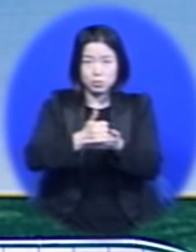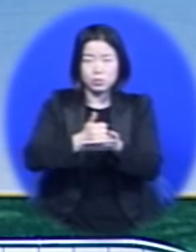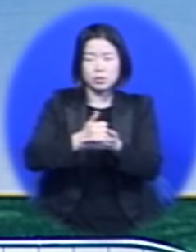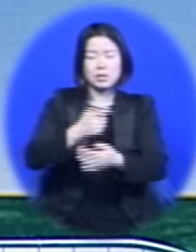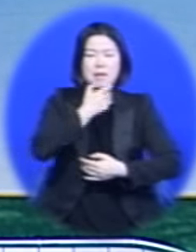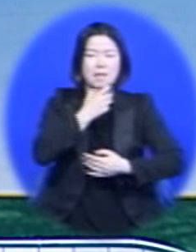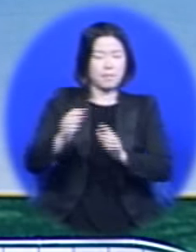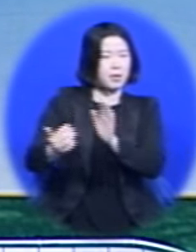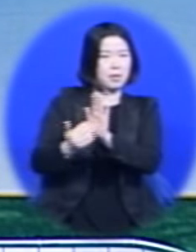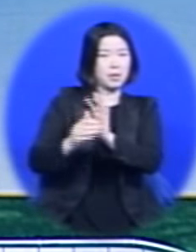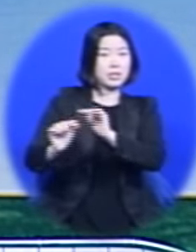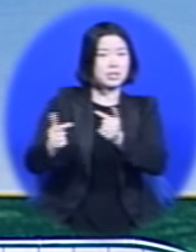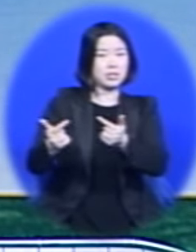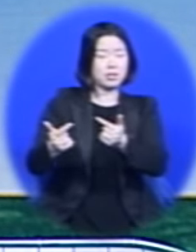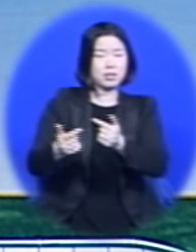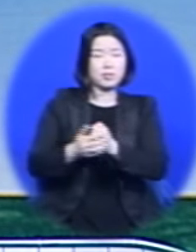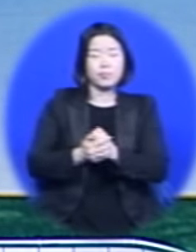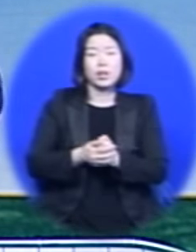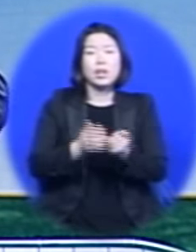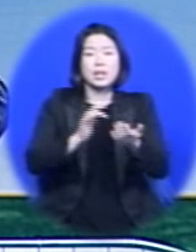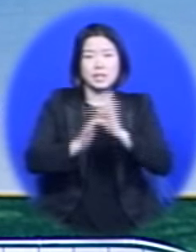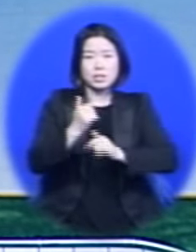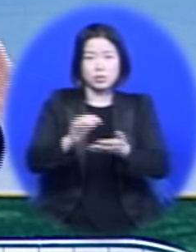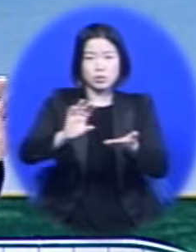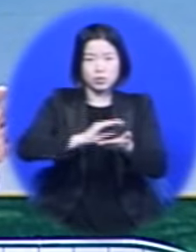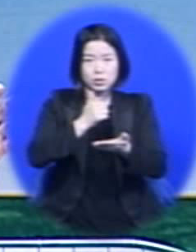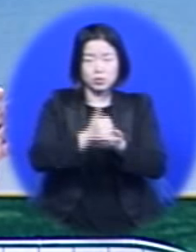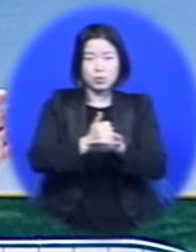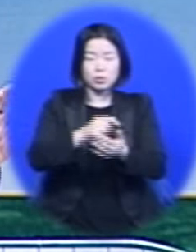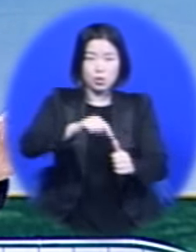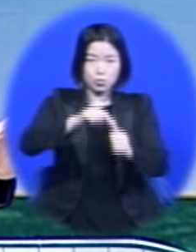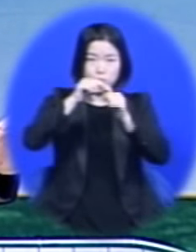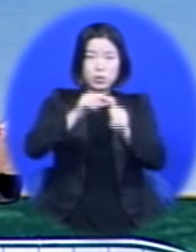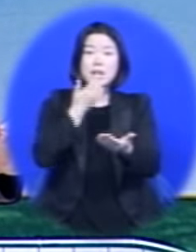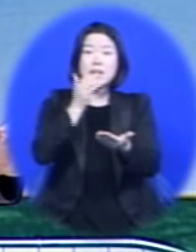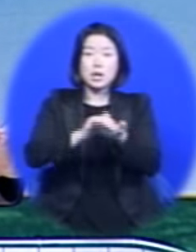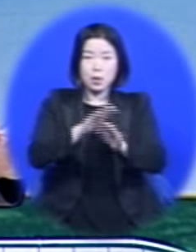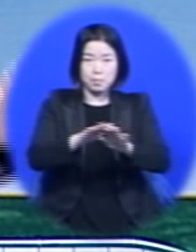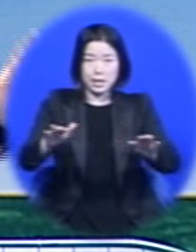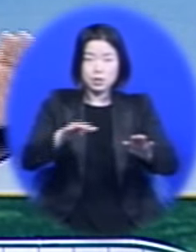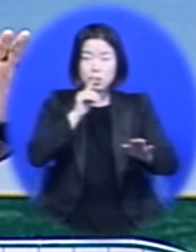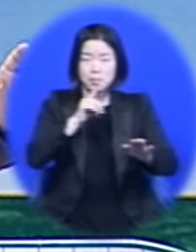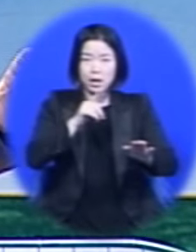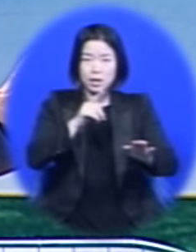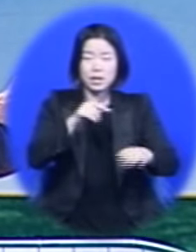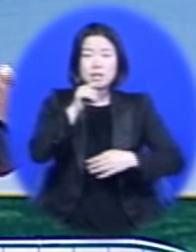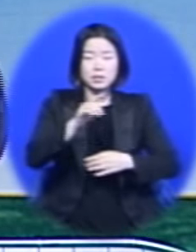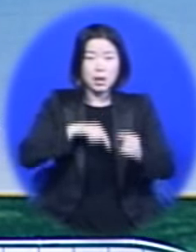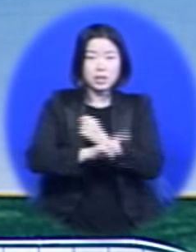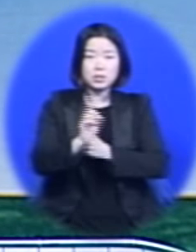거부한 겁니다. 예수 그리스도를 구원의 반석이라고 말합니다. 그 말은 흔들림이